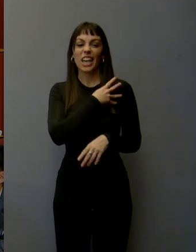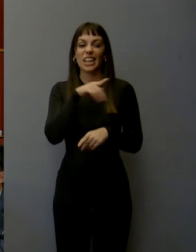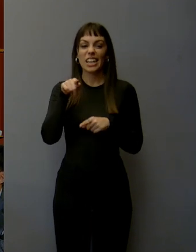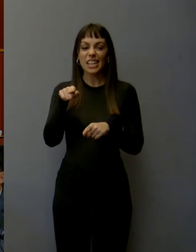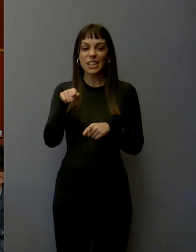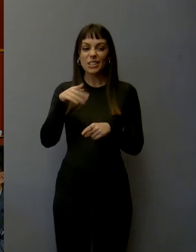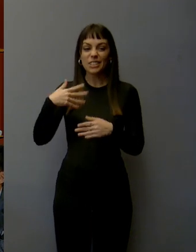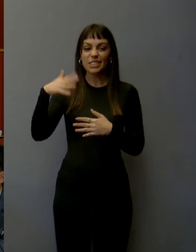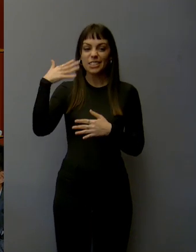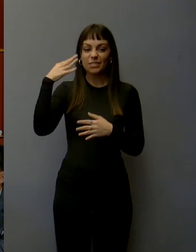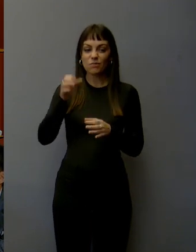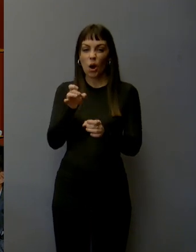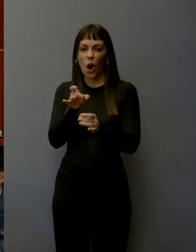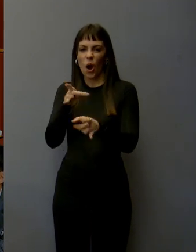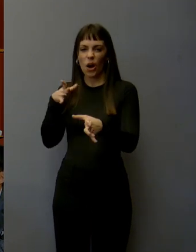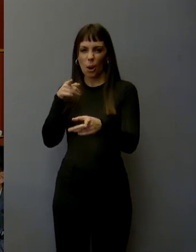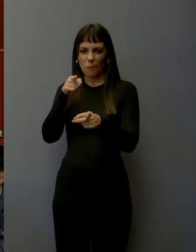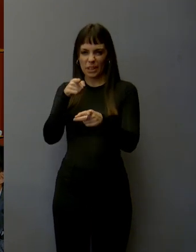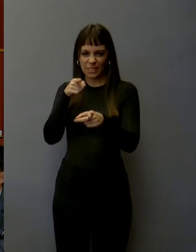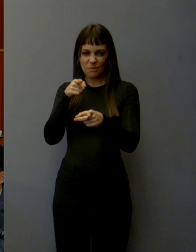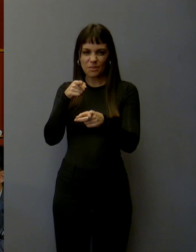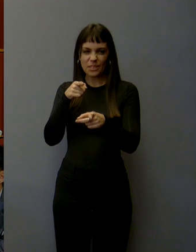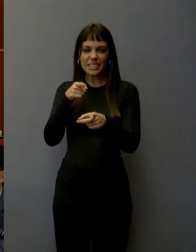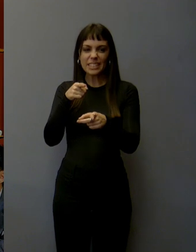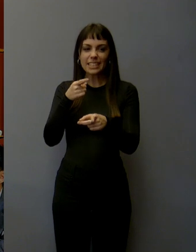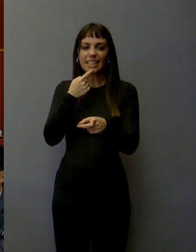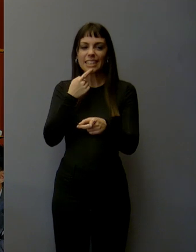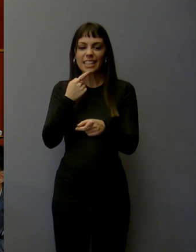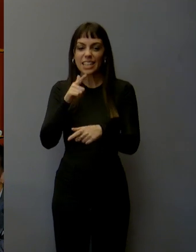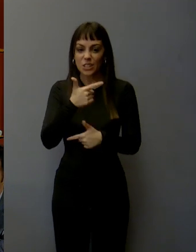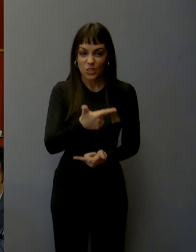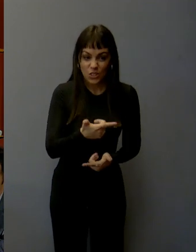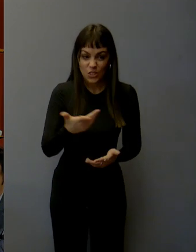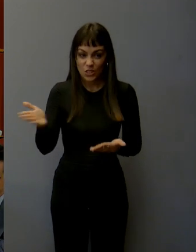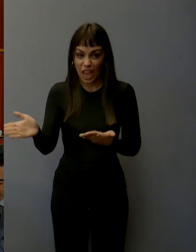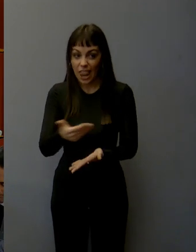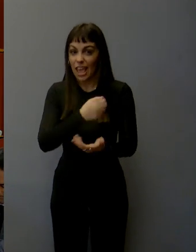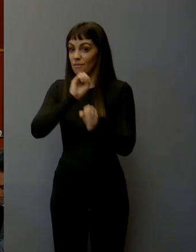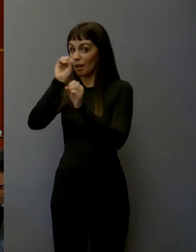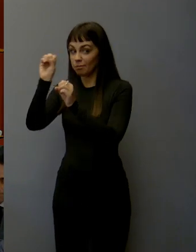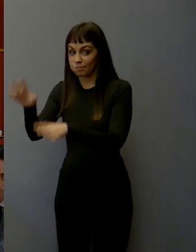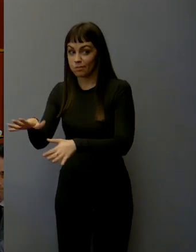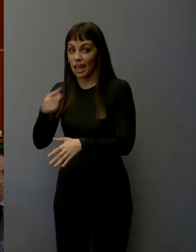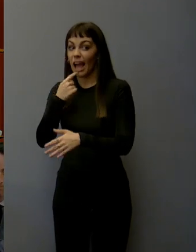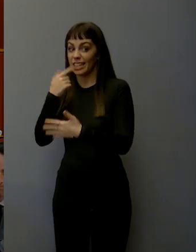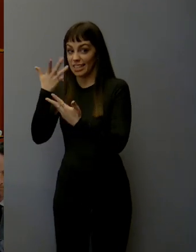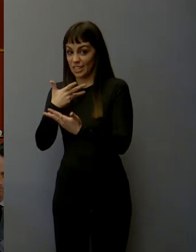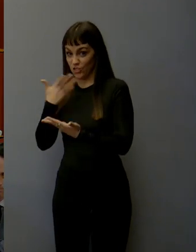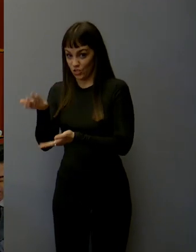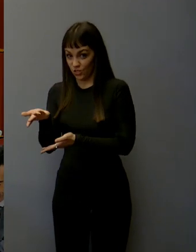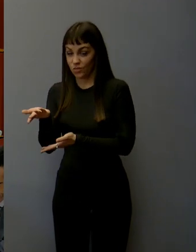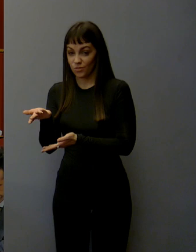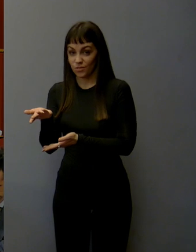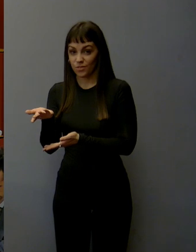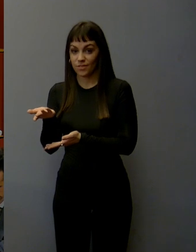regola cioè togliere anche a meno per dare a chi ha molto e nella ridistribuzione delle tasse di questa città Purtroppo c'è